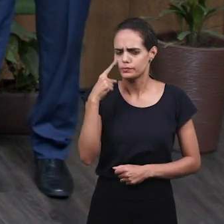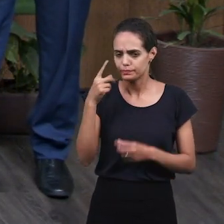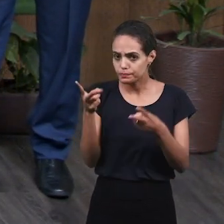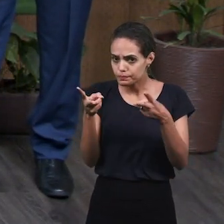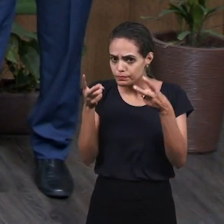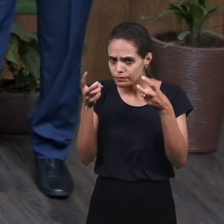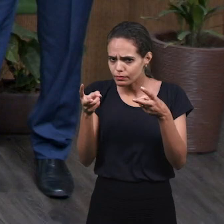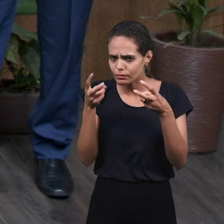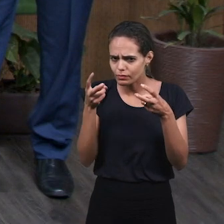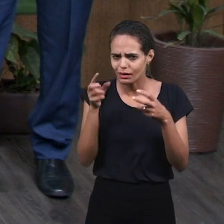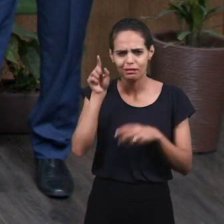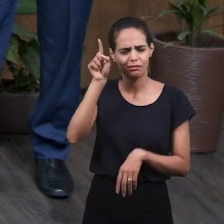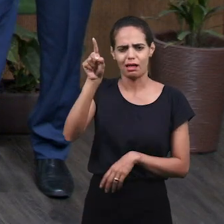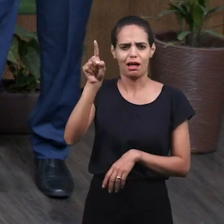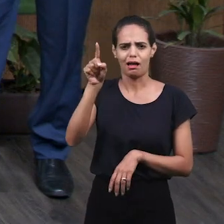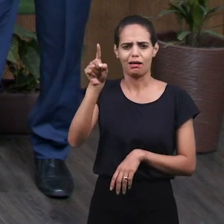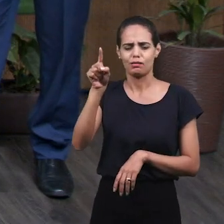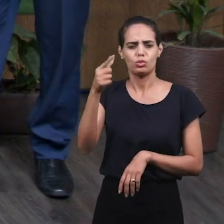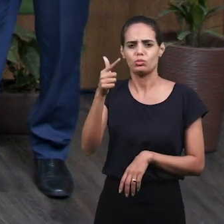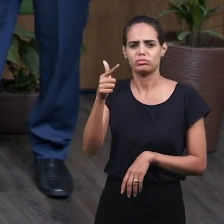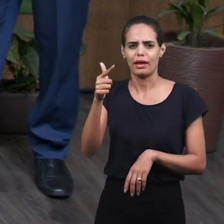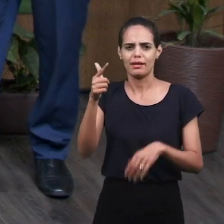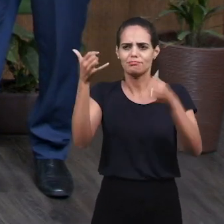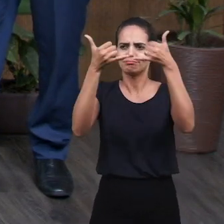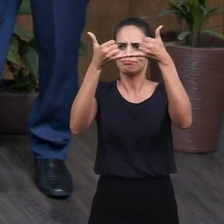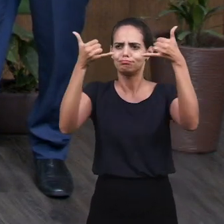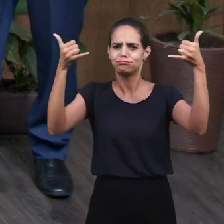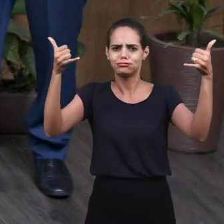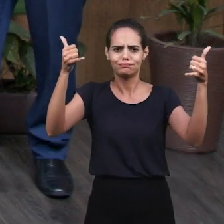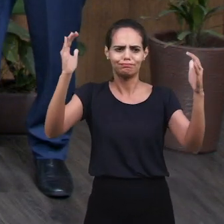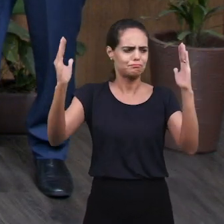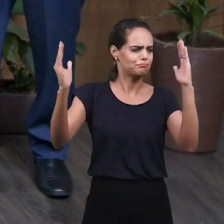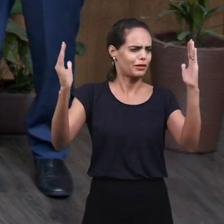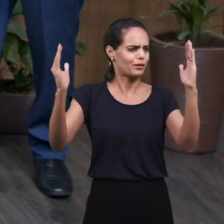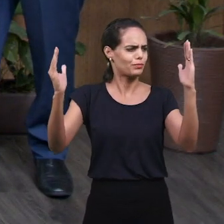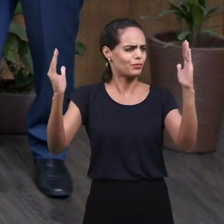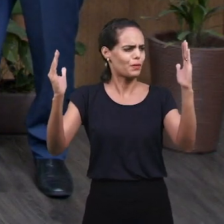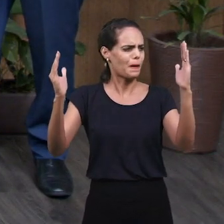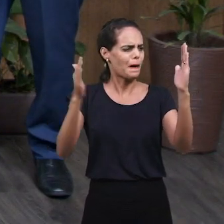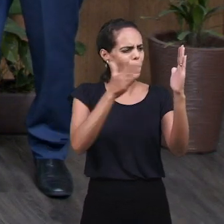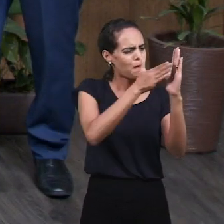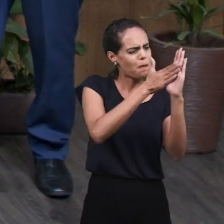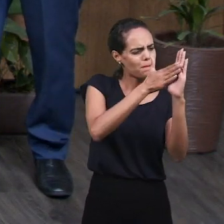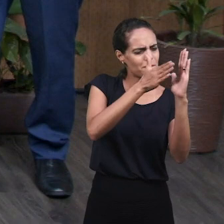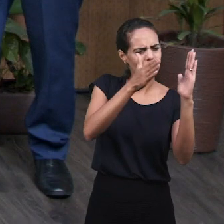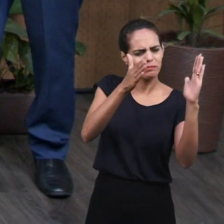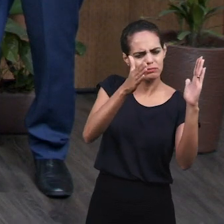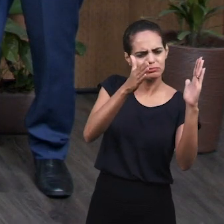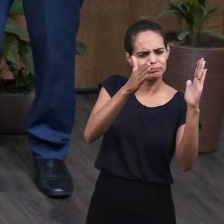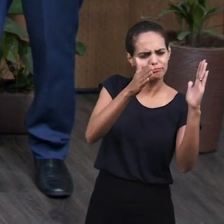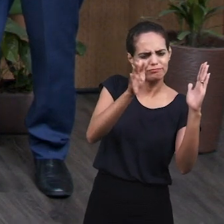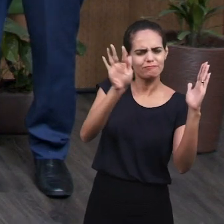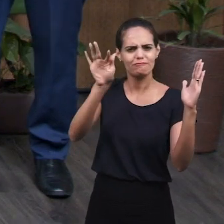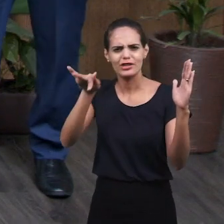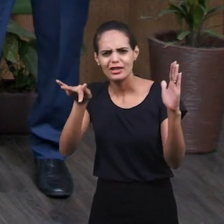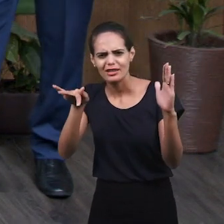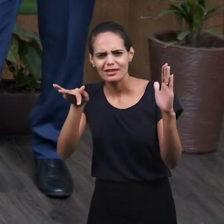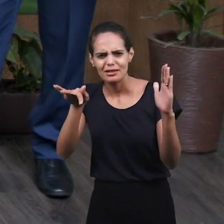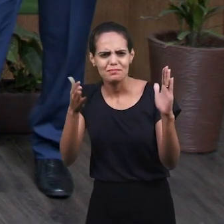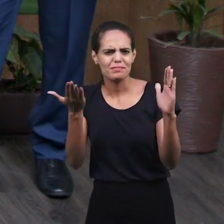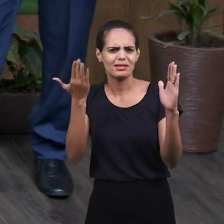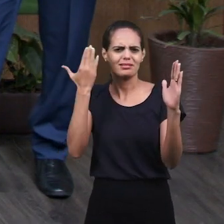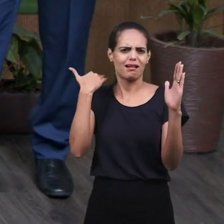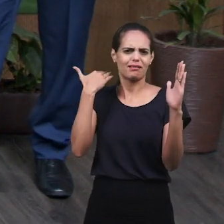ni présent au futur, parce que là, le temps ne tourne pas. Gloire à Dieu. Il y a un point qui est vital